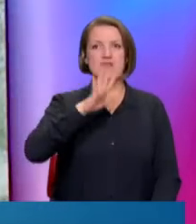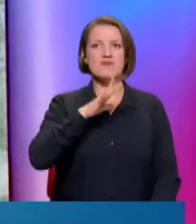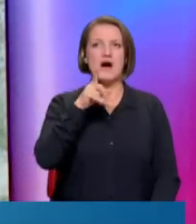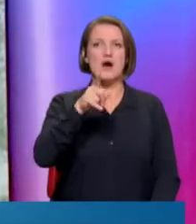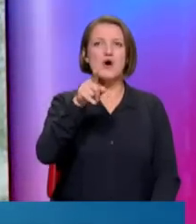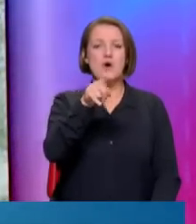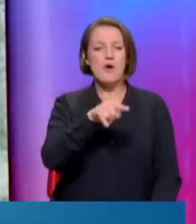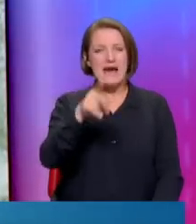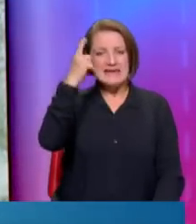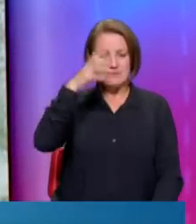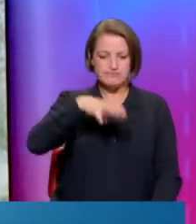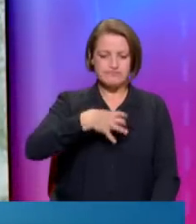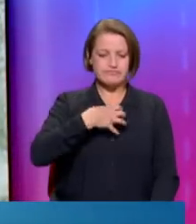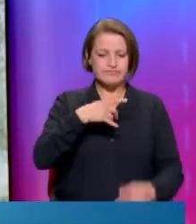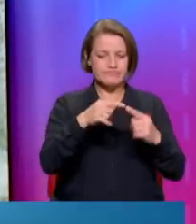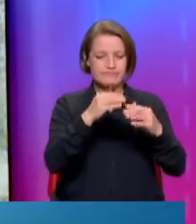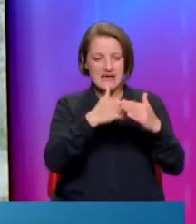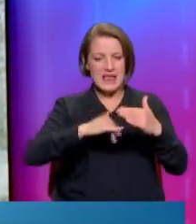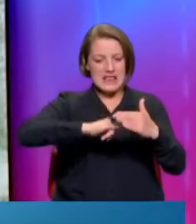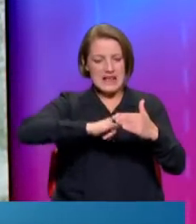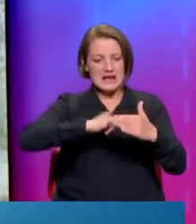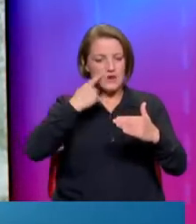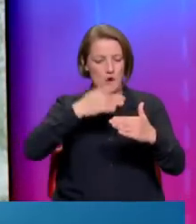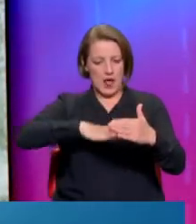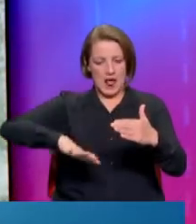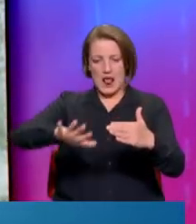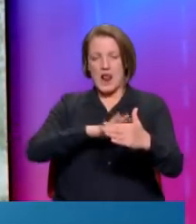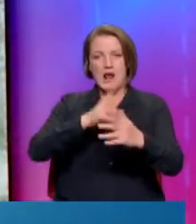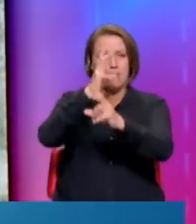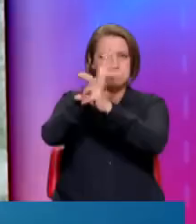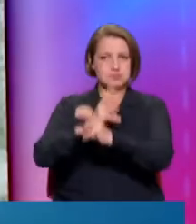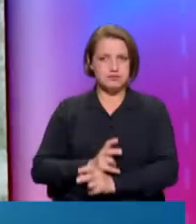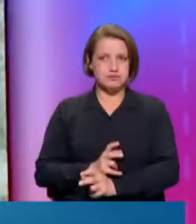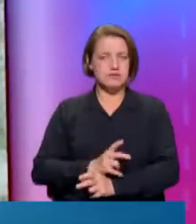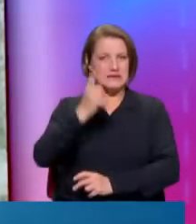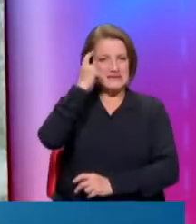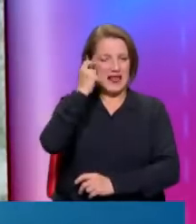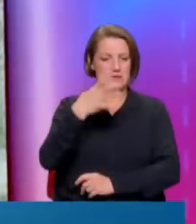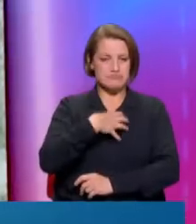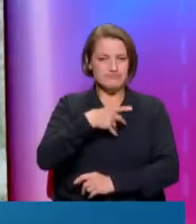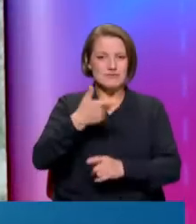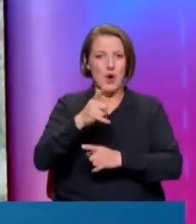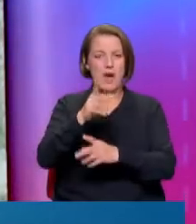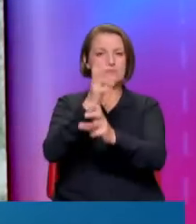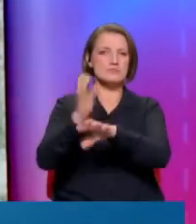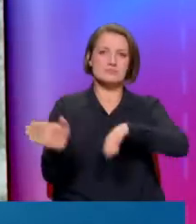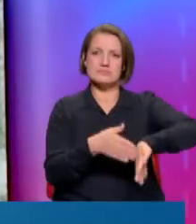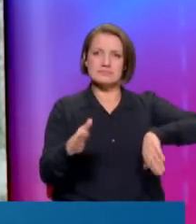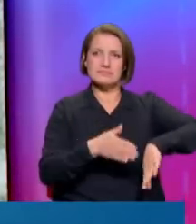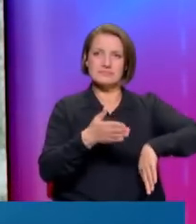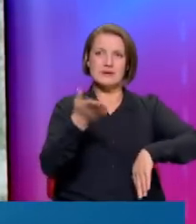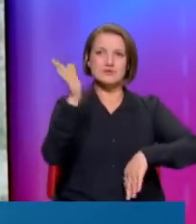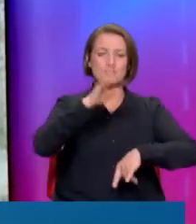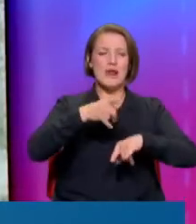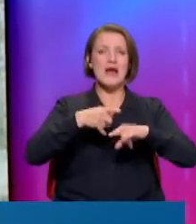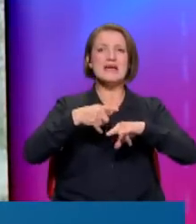buradaki köyleri boşaltıyor şehirleri boşaltıyor İsrail 5 kilometreye kadar boşaltmak üzere ondan sonra hizbullah'la başlayacak